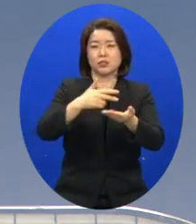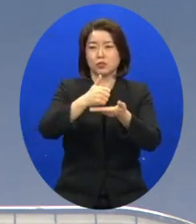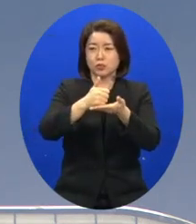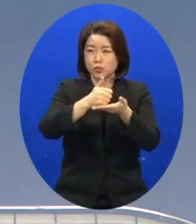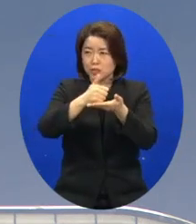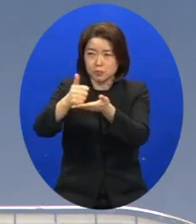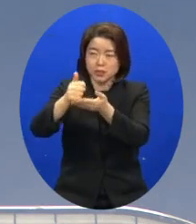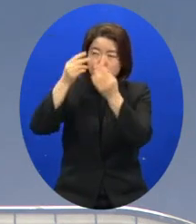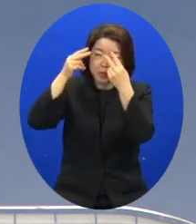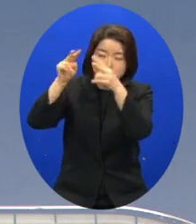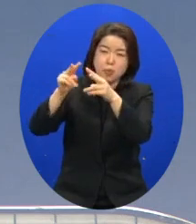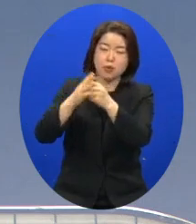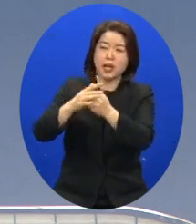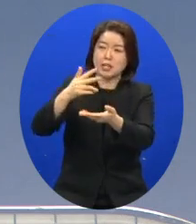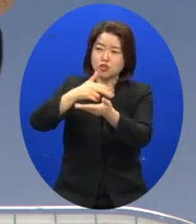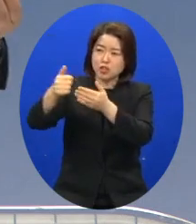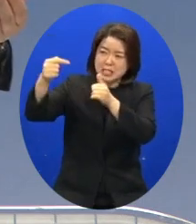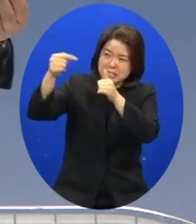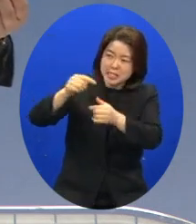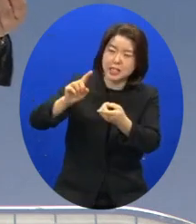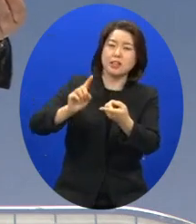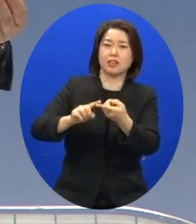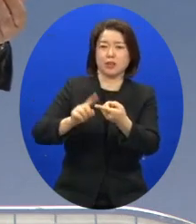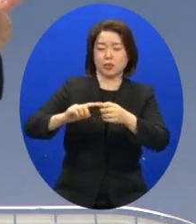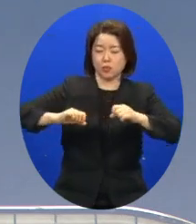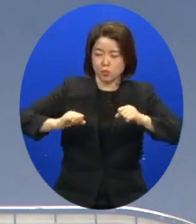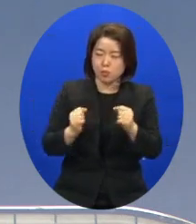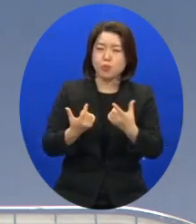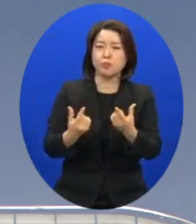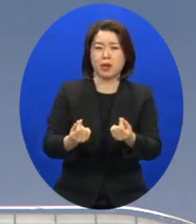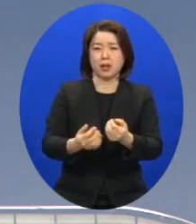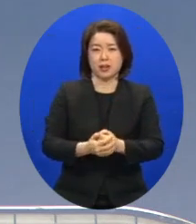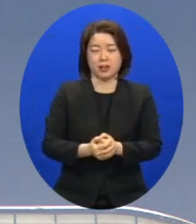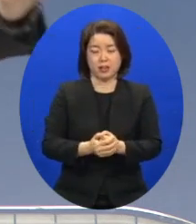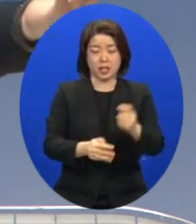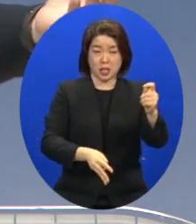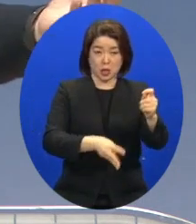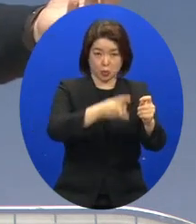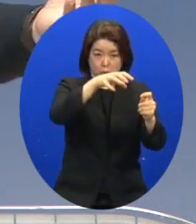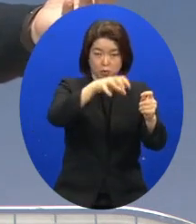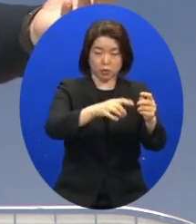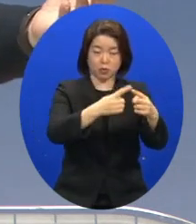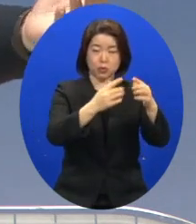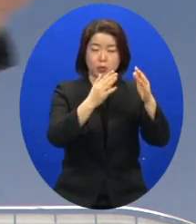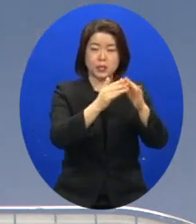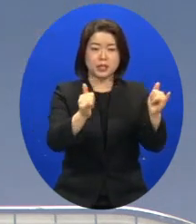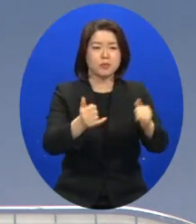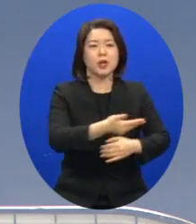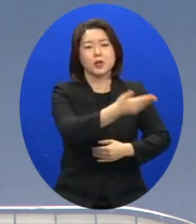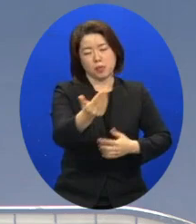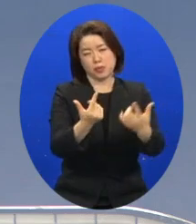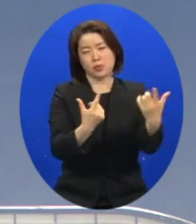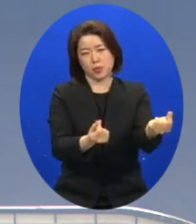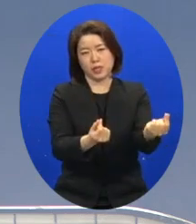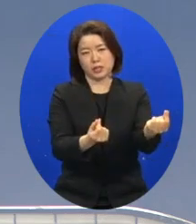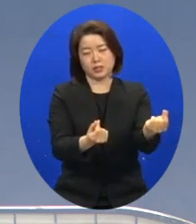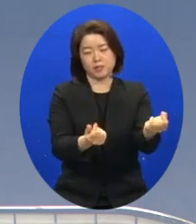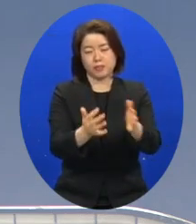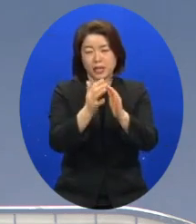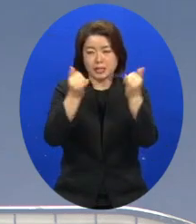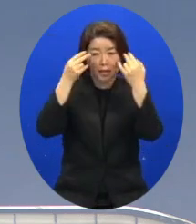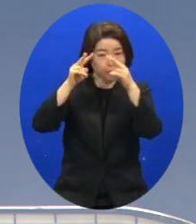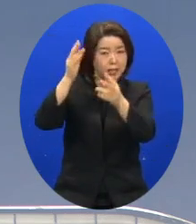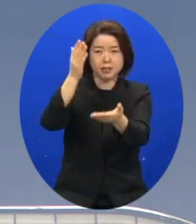대로 하는 사람 그리고 고린도교회 교인들에게 여러분들도 그렇게 해야 합니다 사람 바라보지